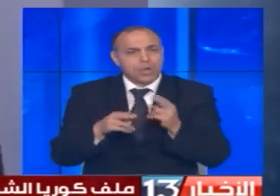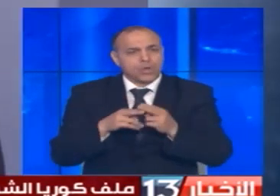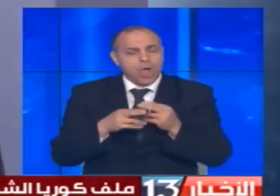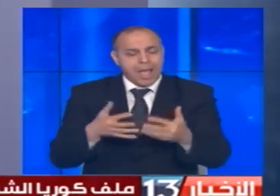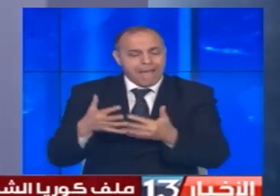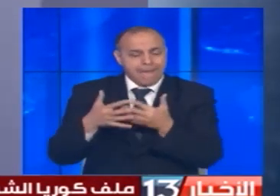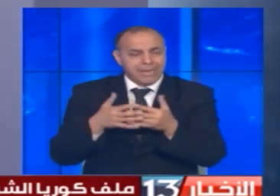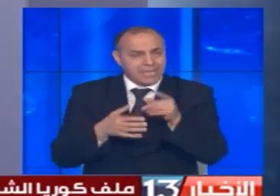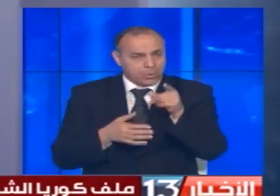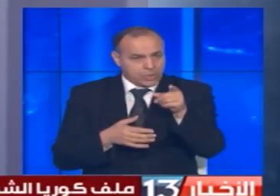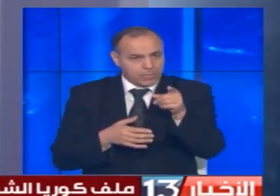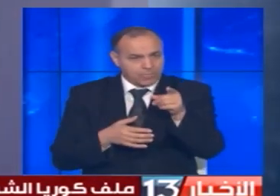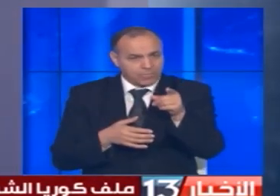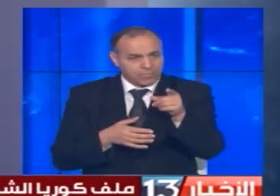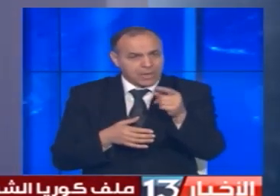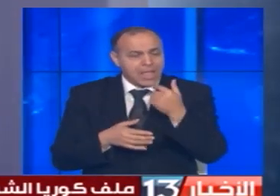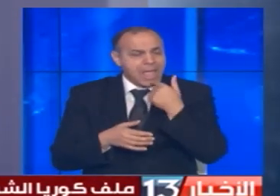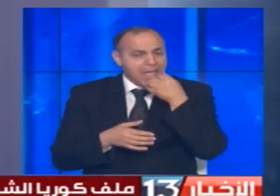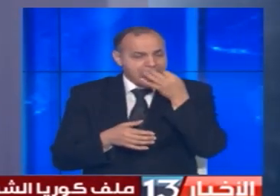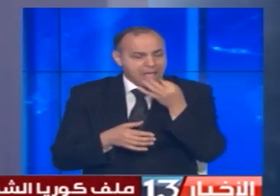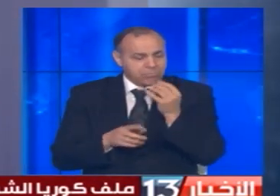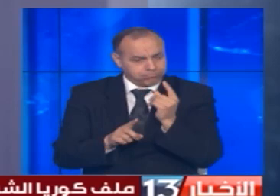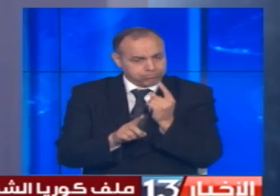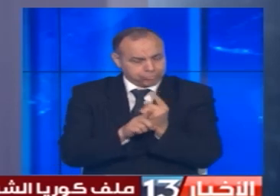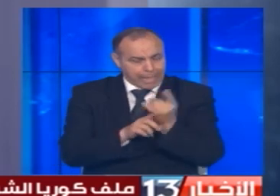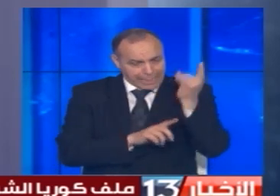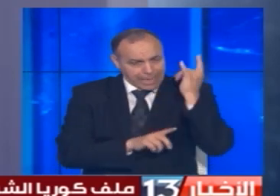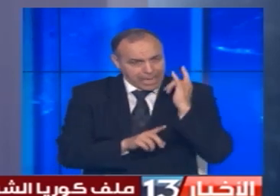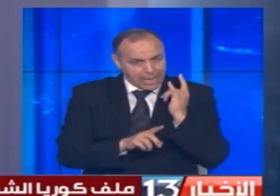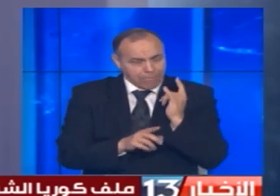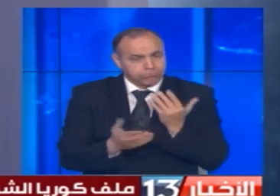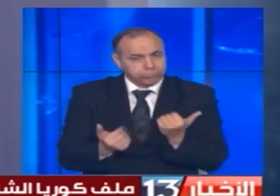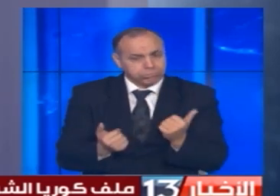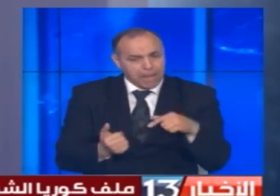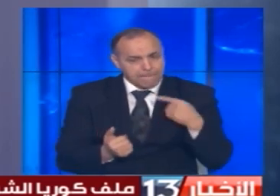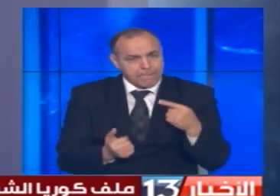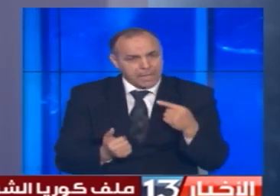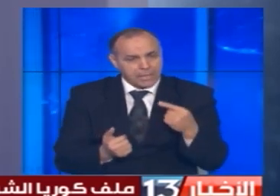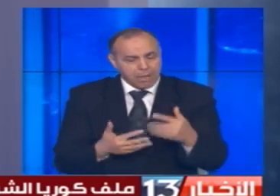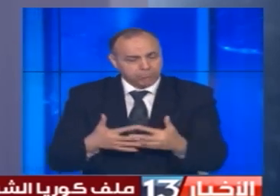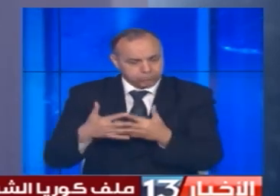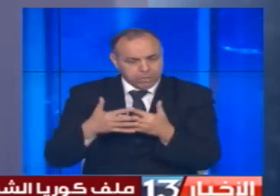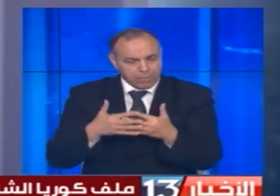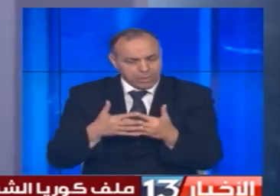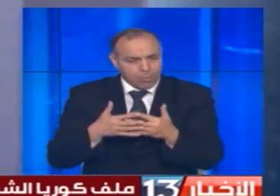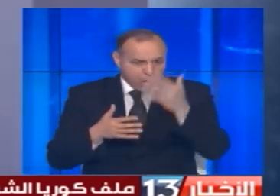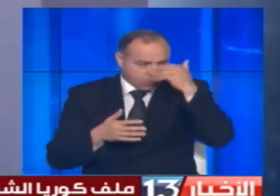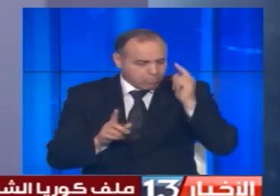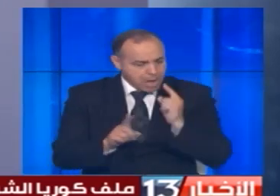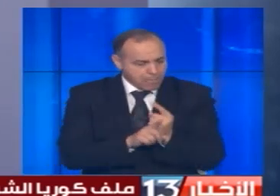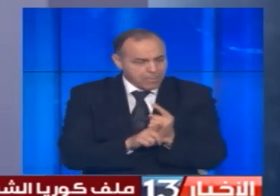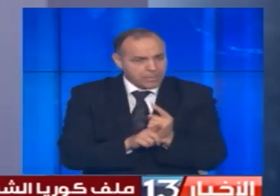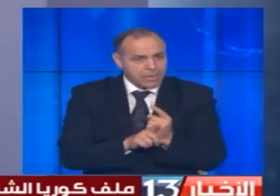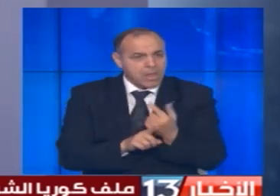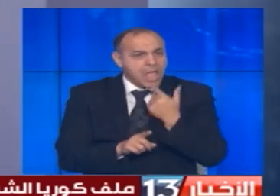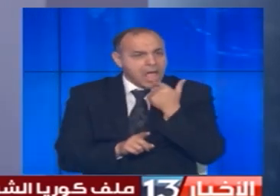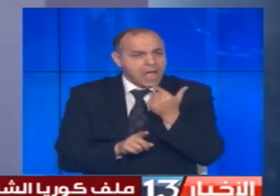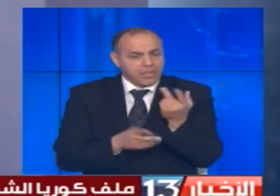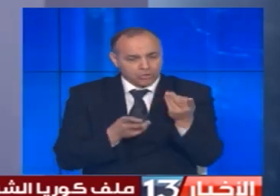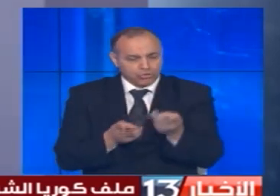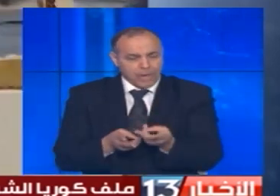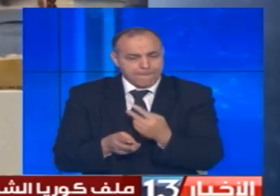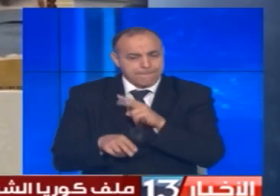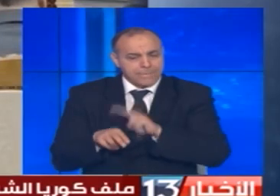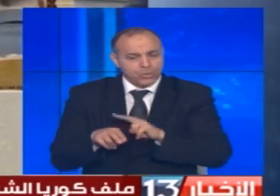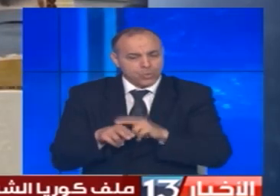البيت الأبيض الأمريكي أكدت أن اللقاء التاريخي المرتقب بين دونالد ترامب وكيم جونغ أون، والذي جاء عن